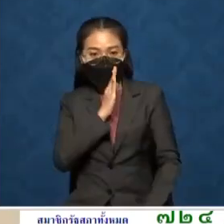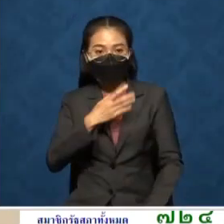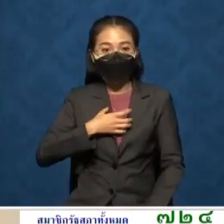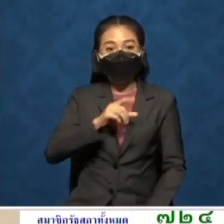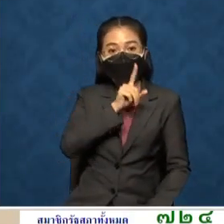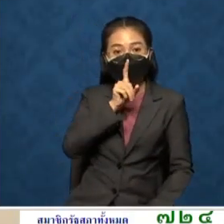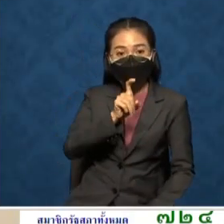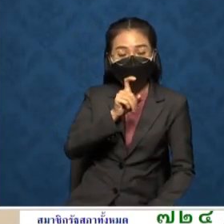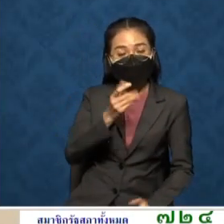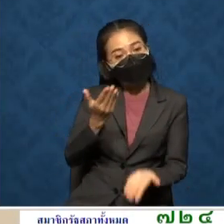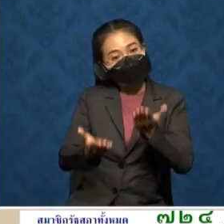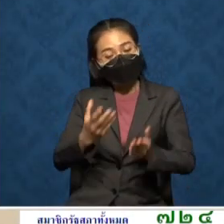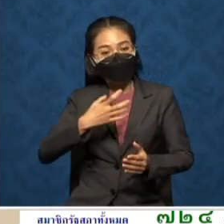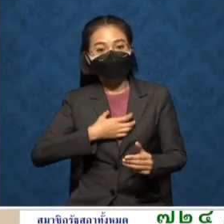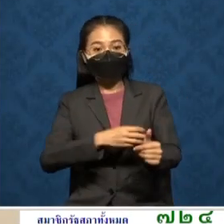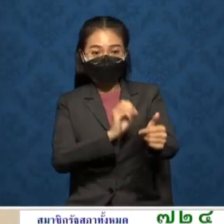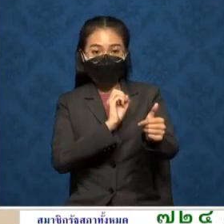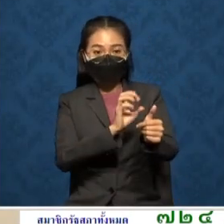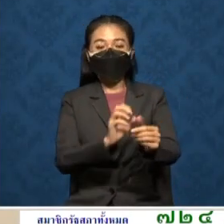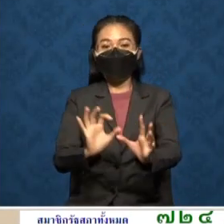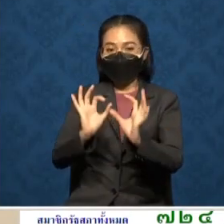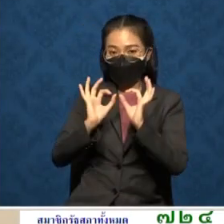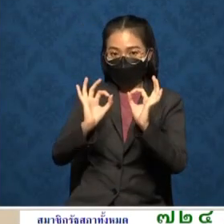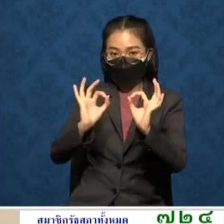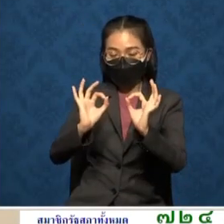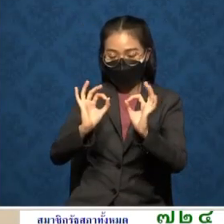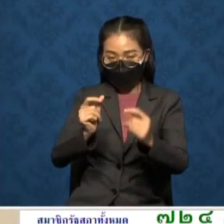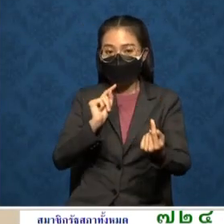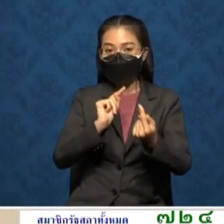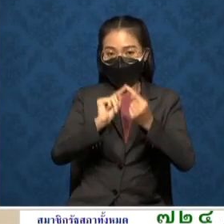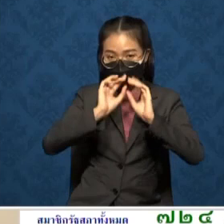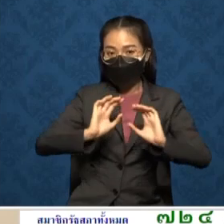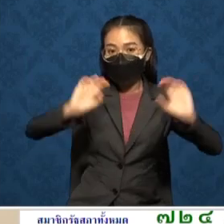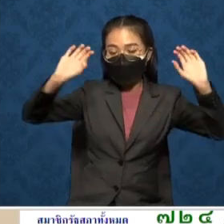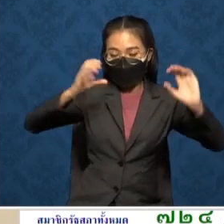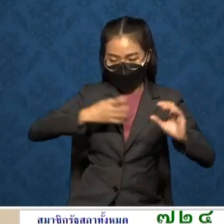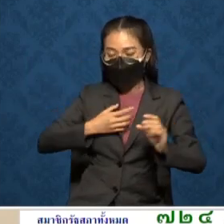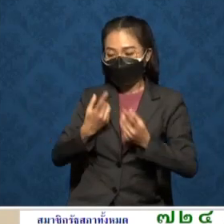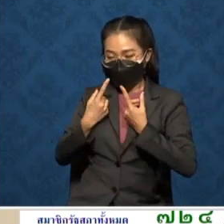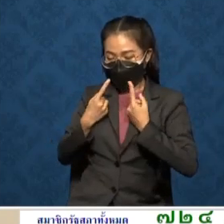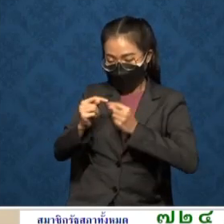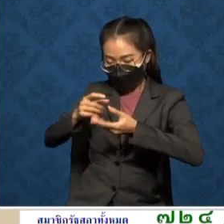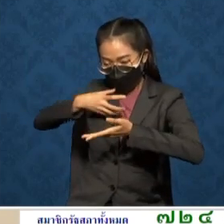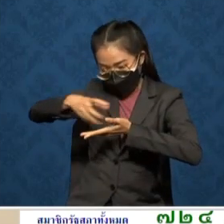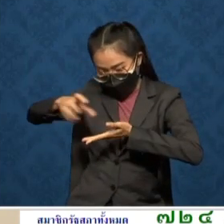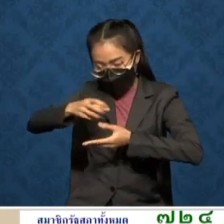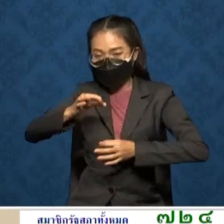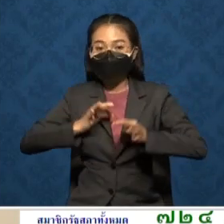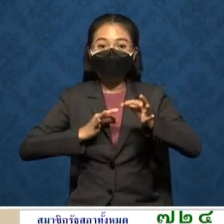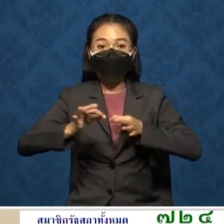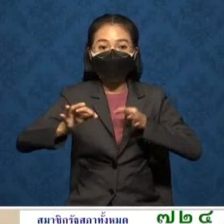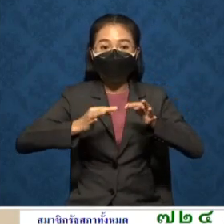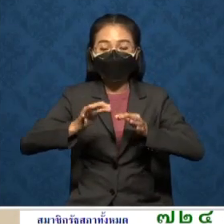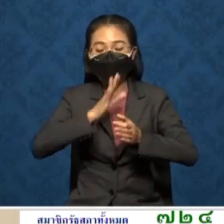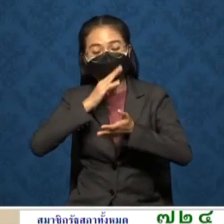ใดรัฐบาลยินดีที่จะชี้แจงและไม่ขัดข้องถ้าหากว่าจะมีการนำไปปรับปรุงแก้ไข